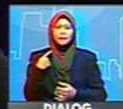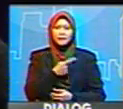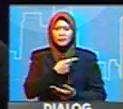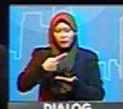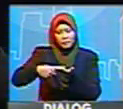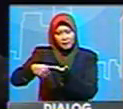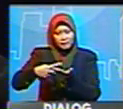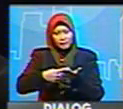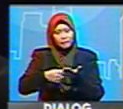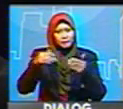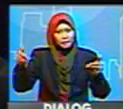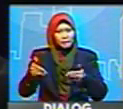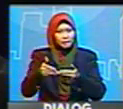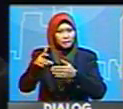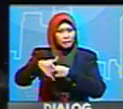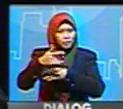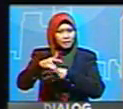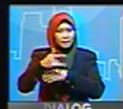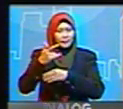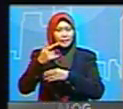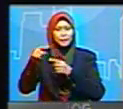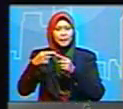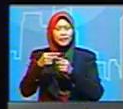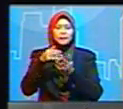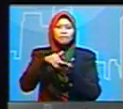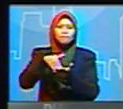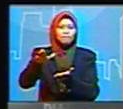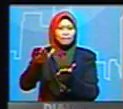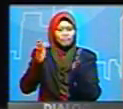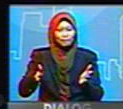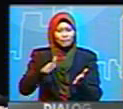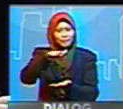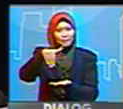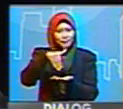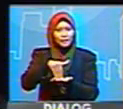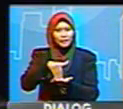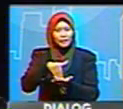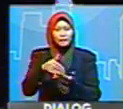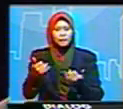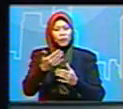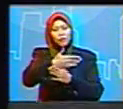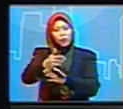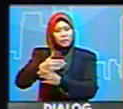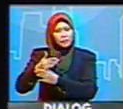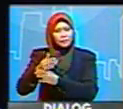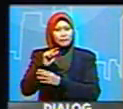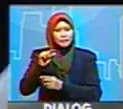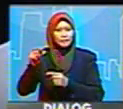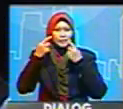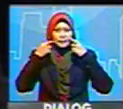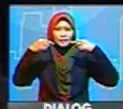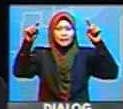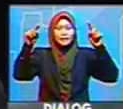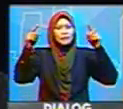mengenai perkenalan awal tentang jihad perangi orang tengah ini dan telah berkongsi sikit sebanyak kejayaan namun bagi saya Dat seri